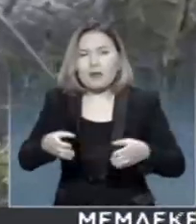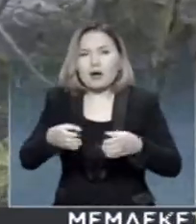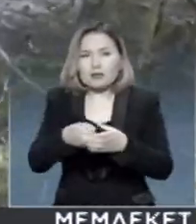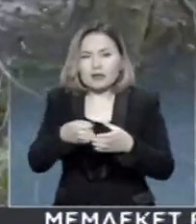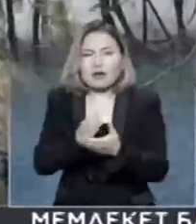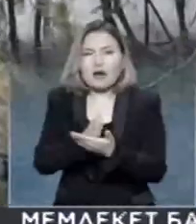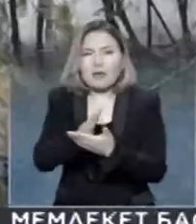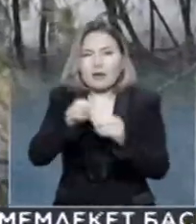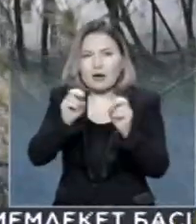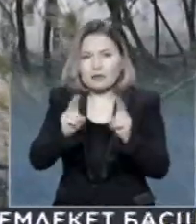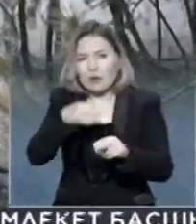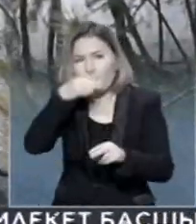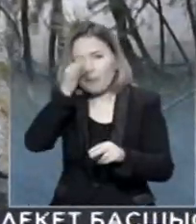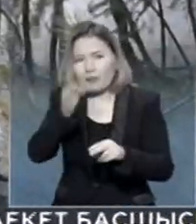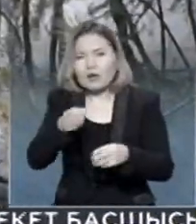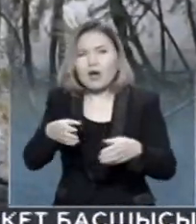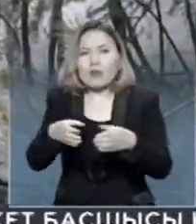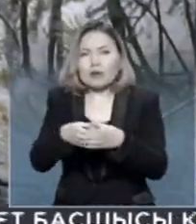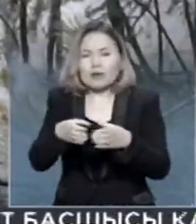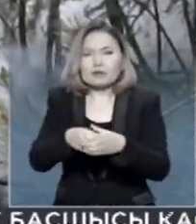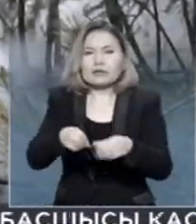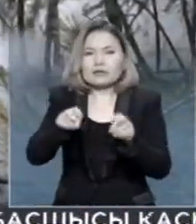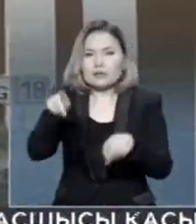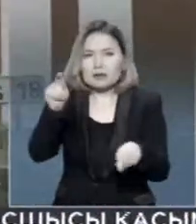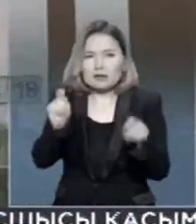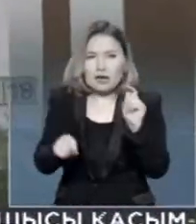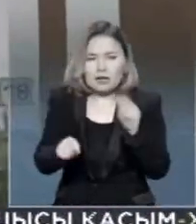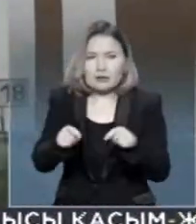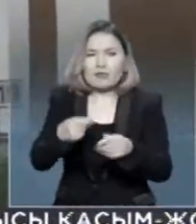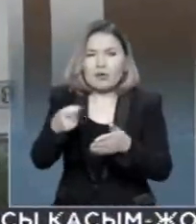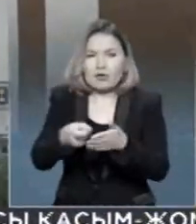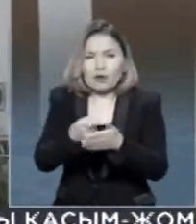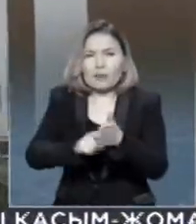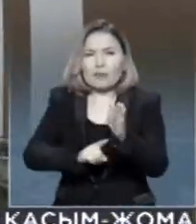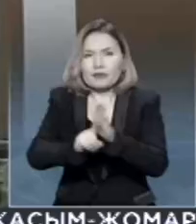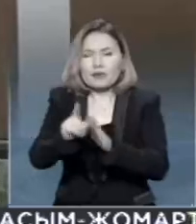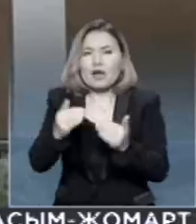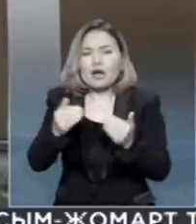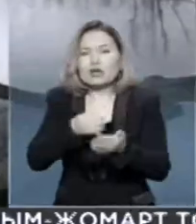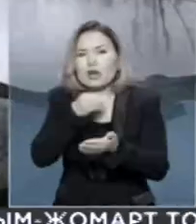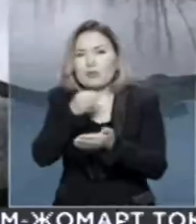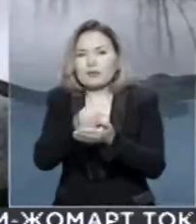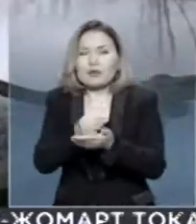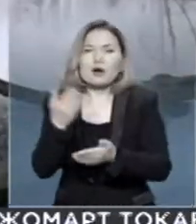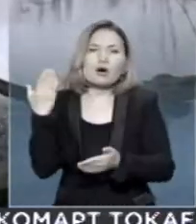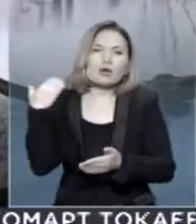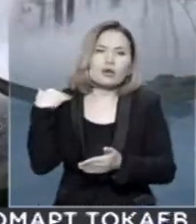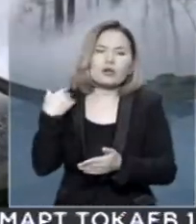тәжірибелі қызметкерлерінен тұратын ведомствоаралық жедел тергеу тобы құрылды. Енді жауапты